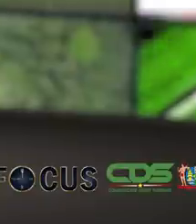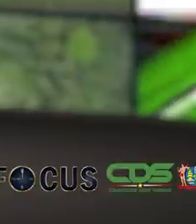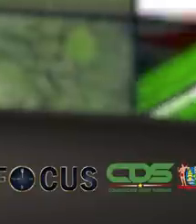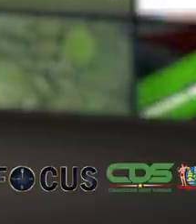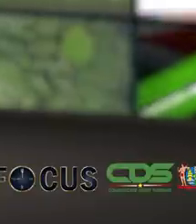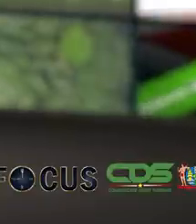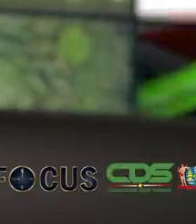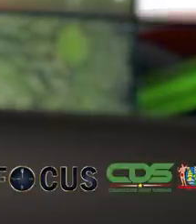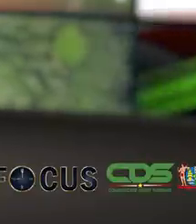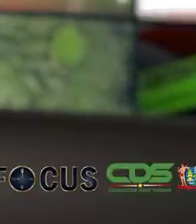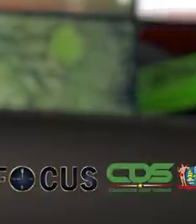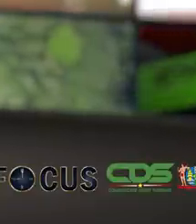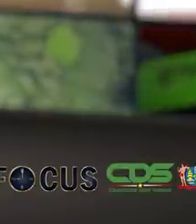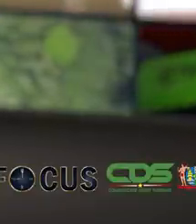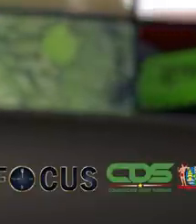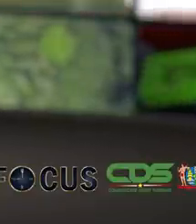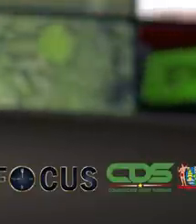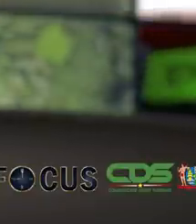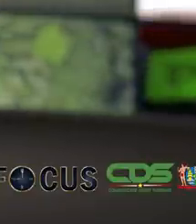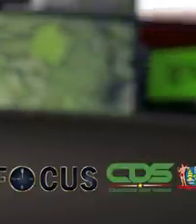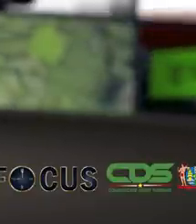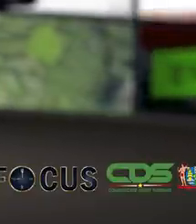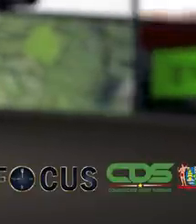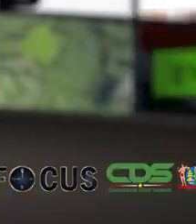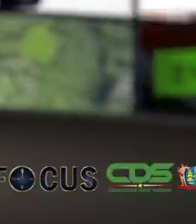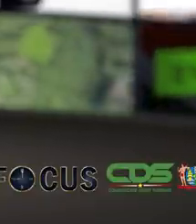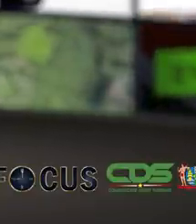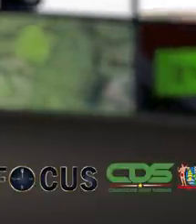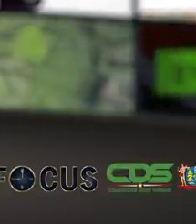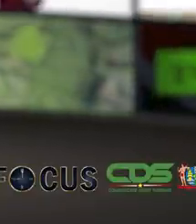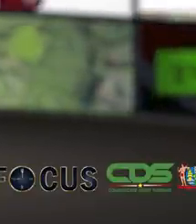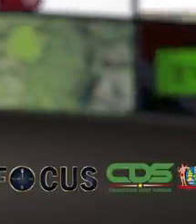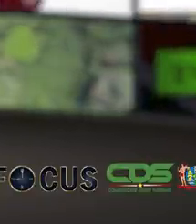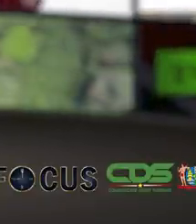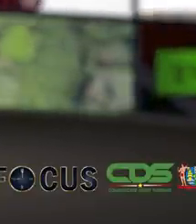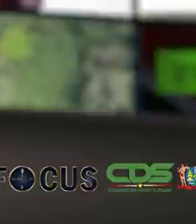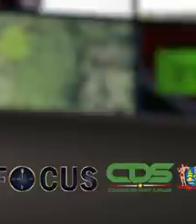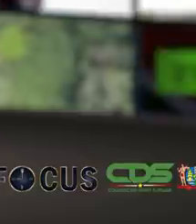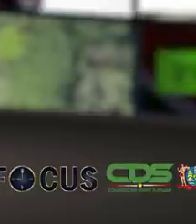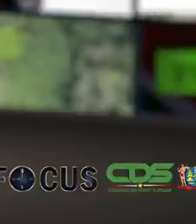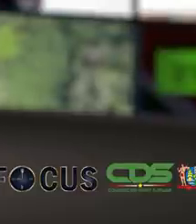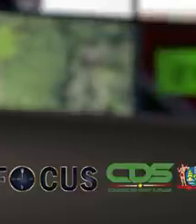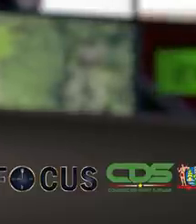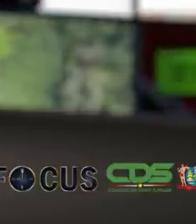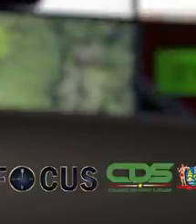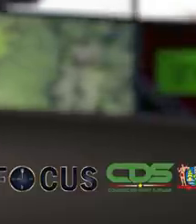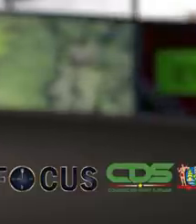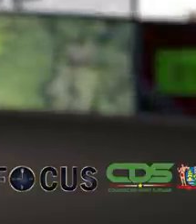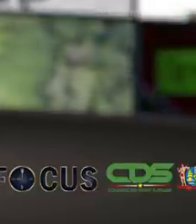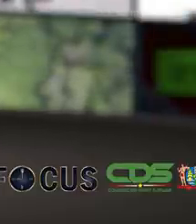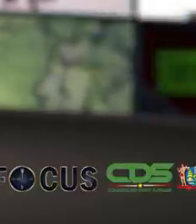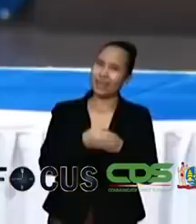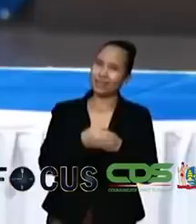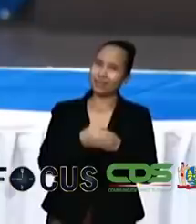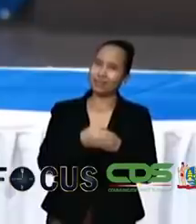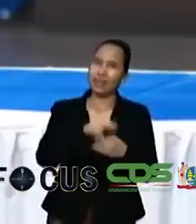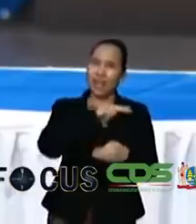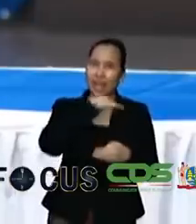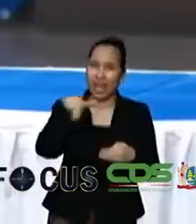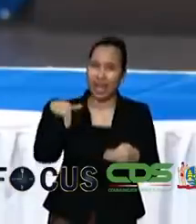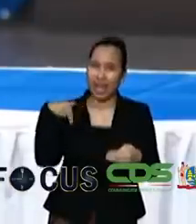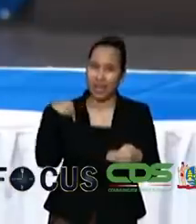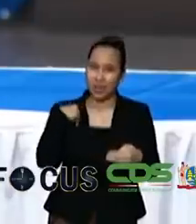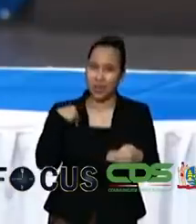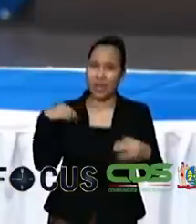Marie Levens op basis van uitgewerkte protocollen geschieden. Het ministerie is ervan overtuigd dat dit goed zal lopen. Wij van